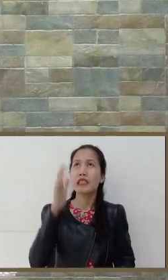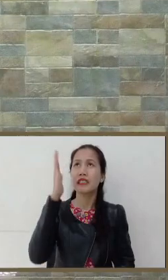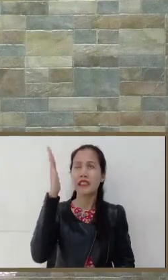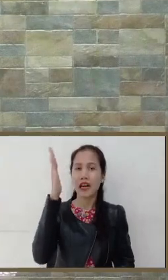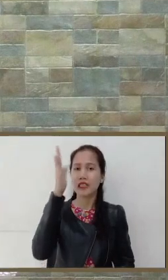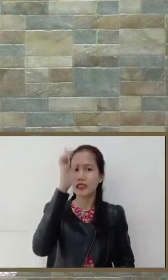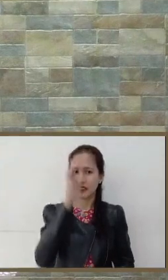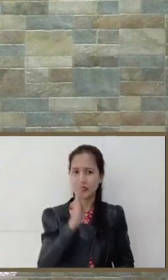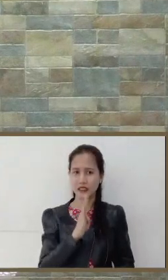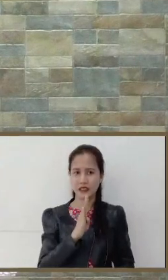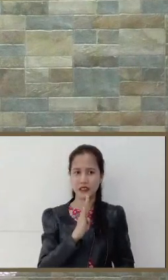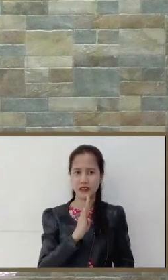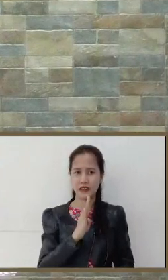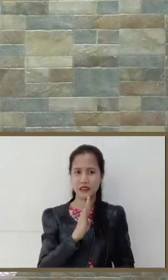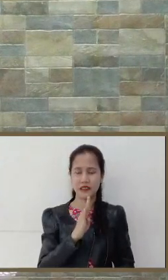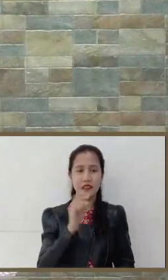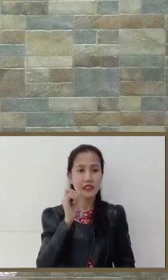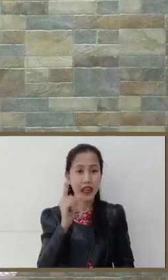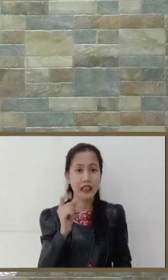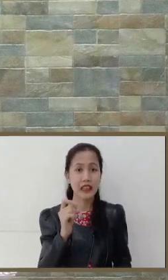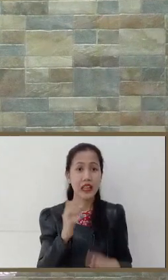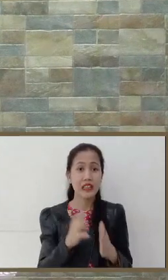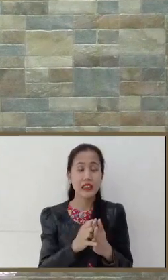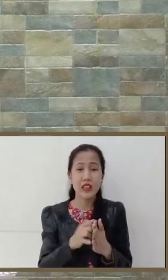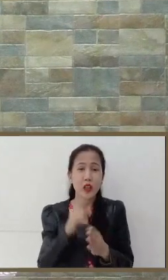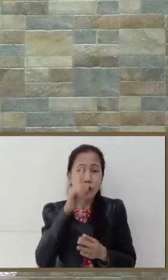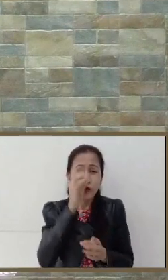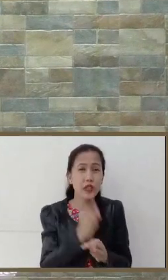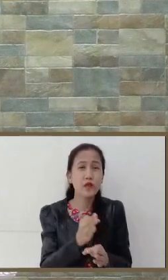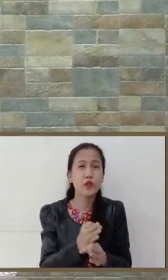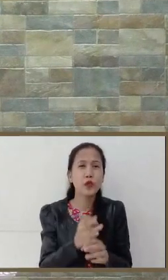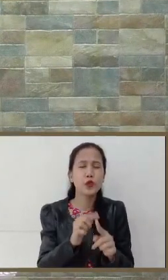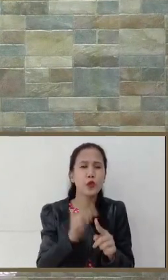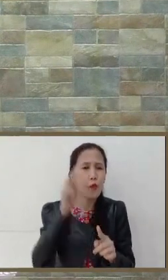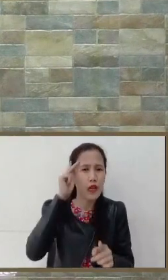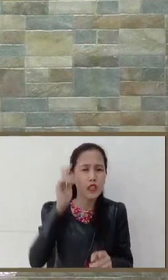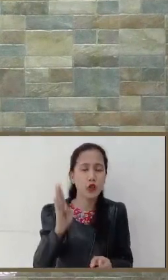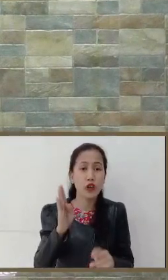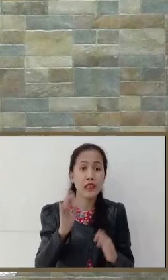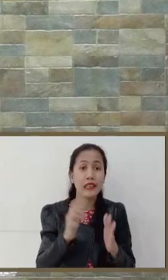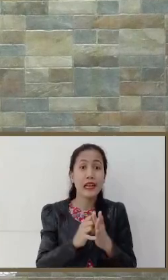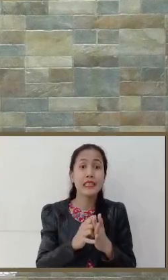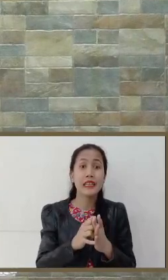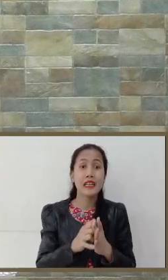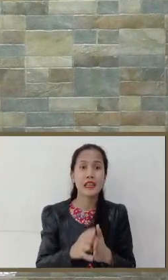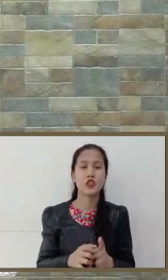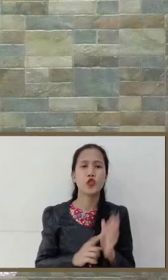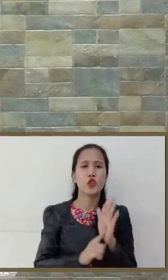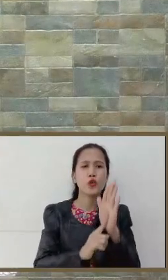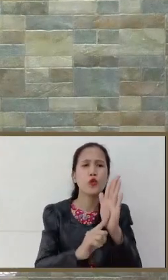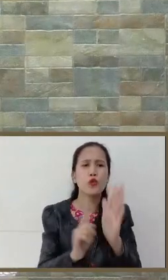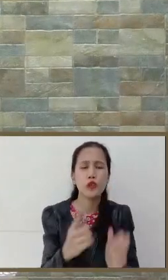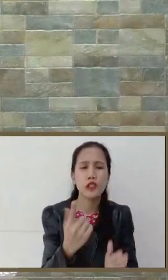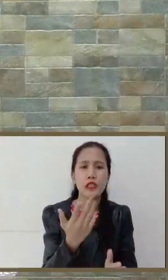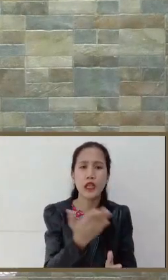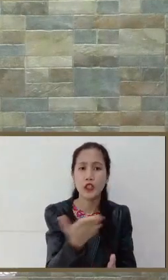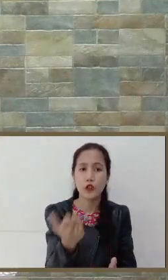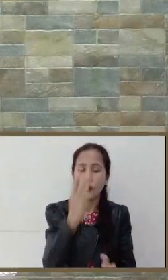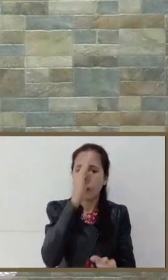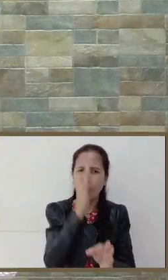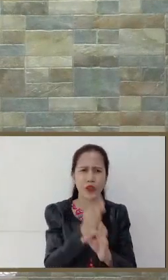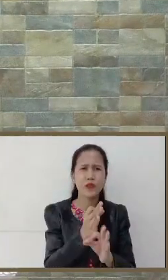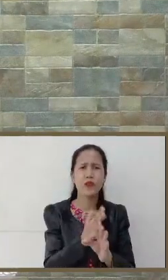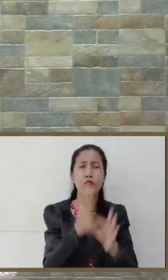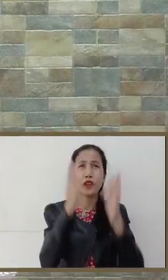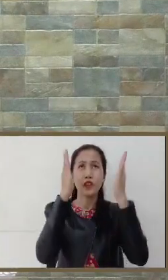your loyalty to me should be the manifestation of your loyalty to God. Yung loyalty natin, kung alam po, maganda maging loyal sa pastor.